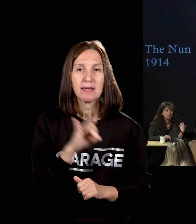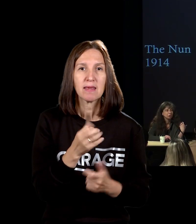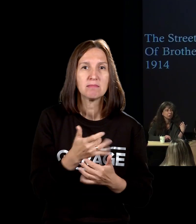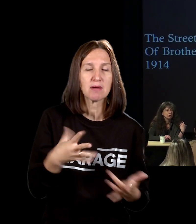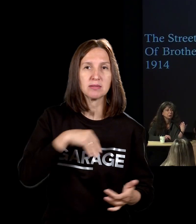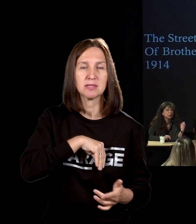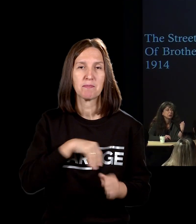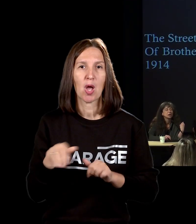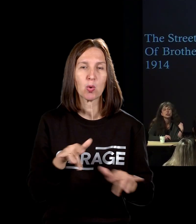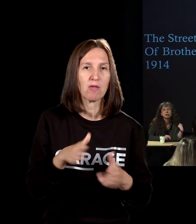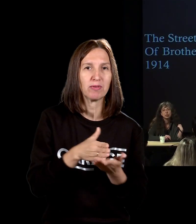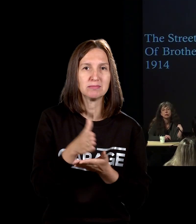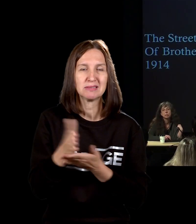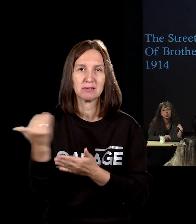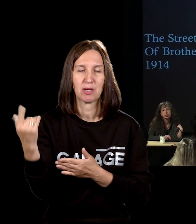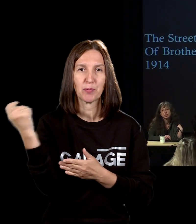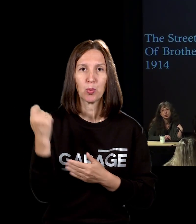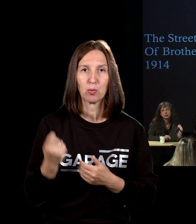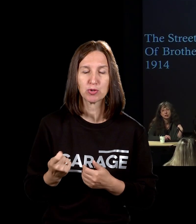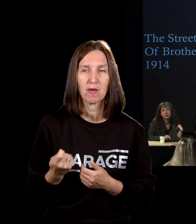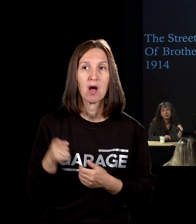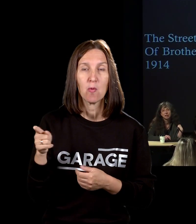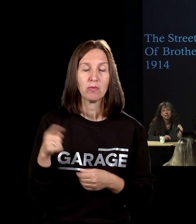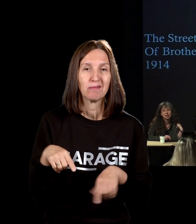художественные, через которые он проходит, как различные ролевые модели,